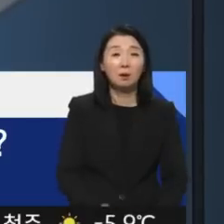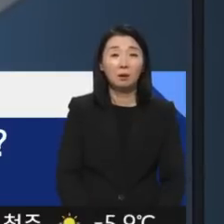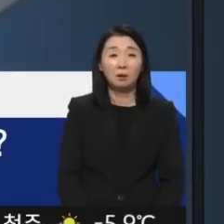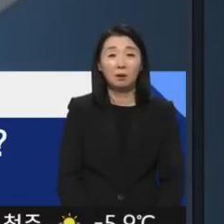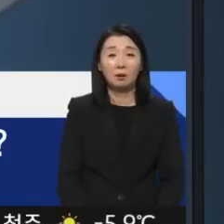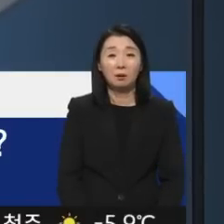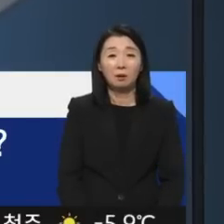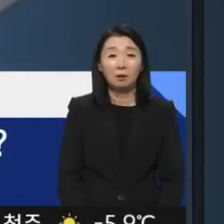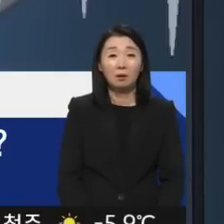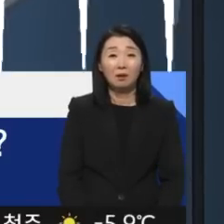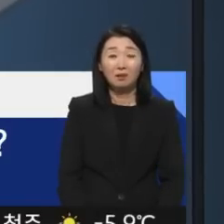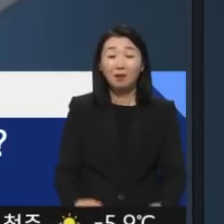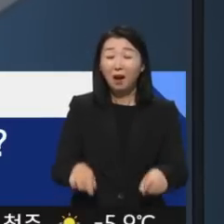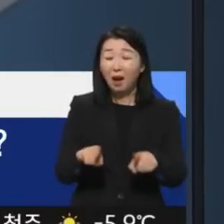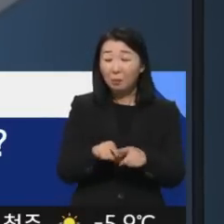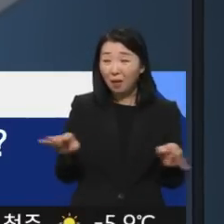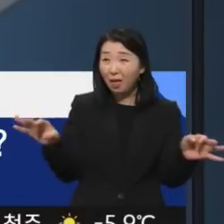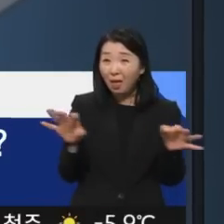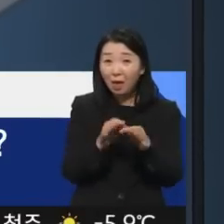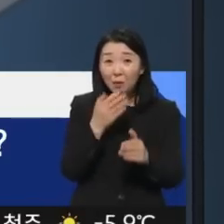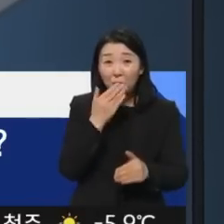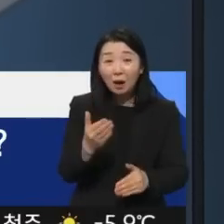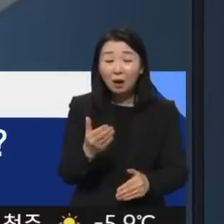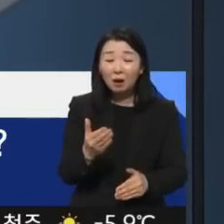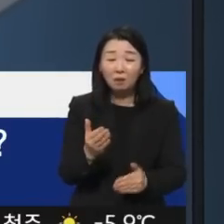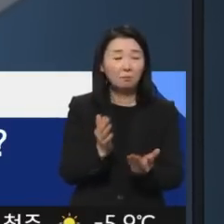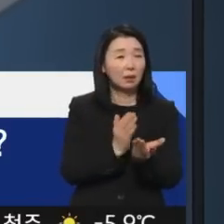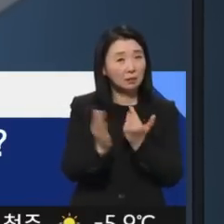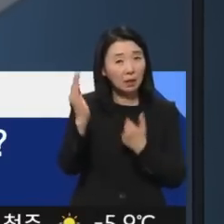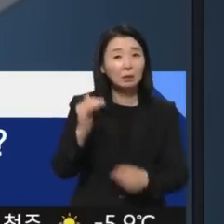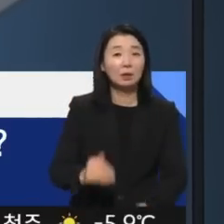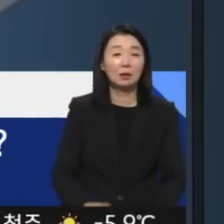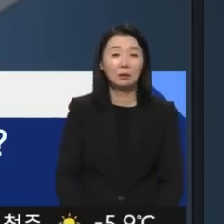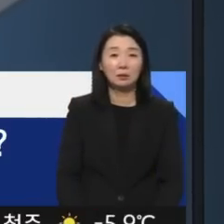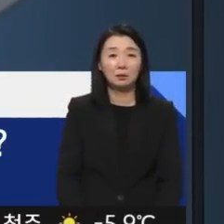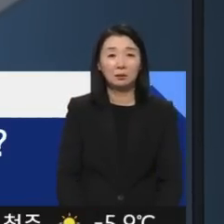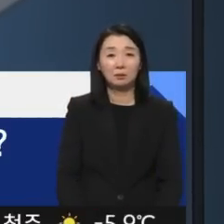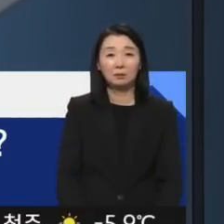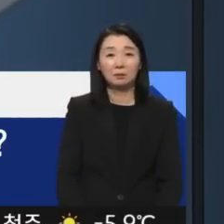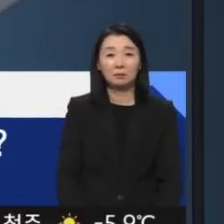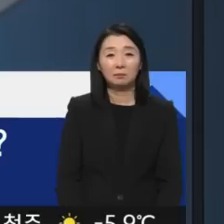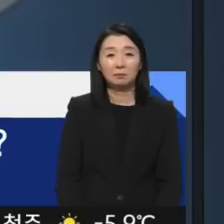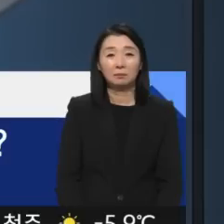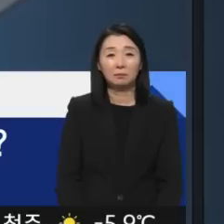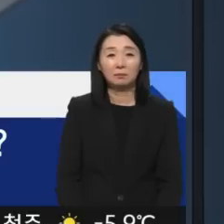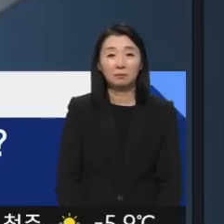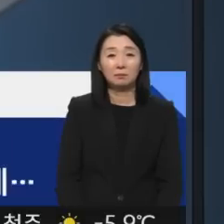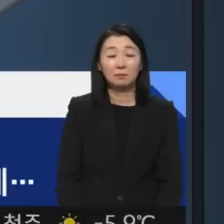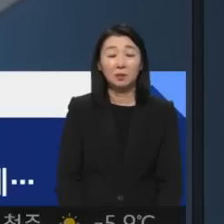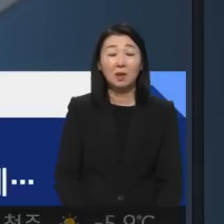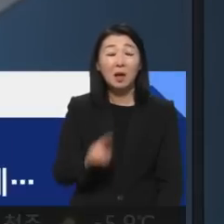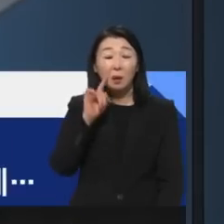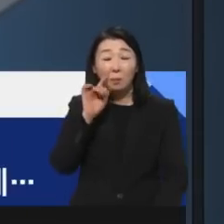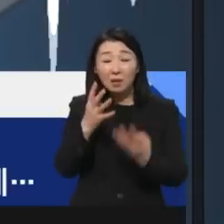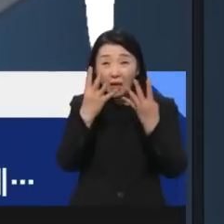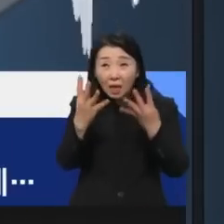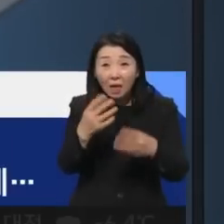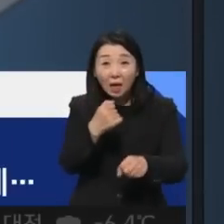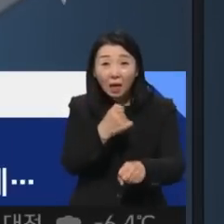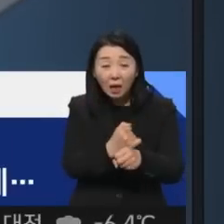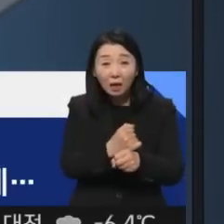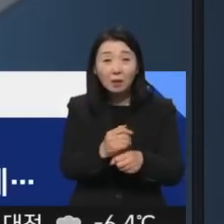예. 이걸 어떻게 퉁칠 수가 있겠습니까? 균형이 맞지 않아도 너무 안 맞죠. 예. 한다고 그러면은